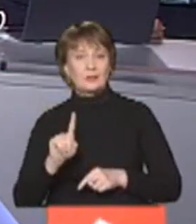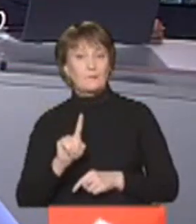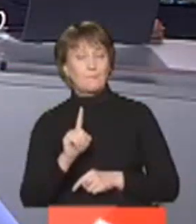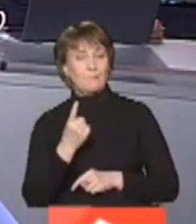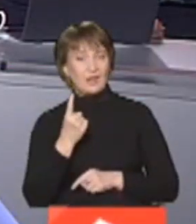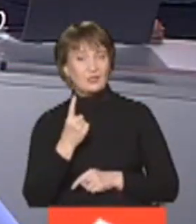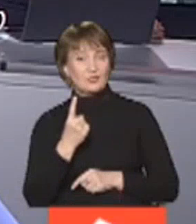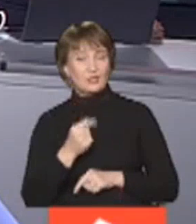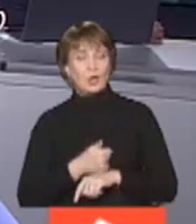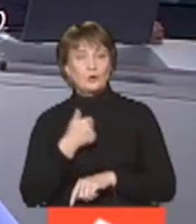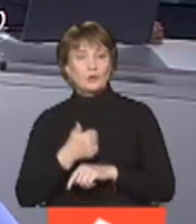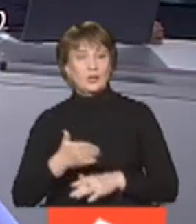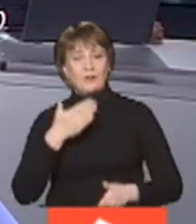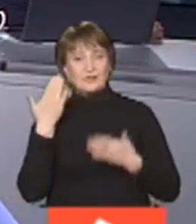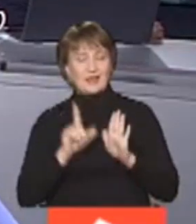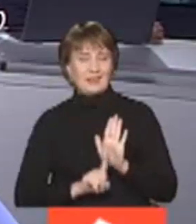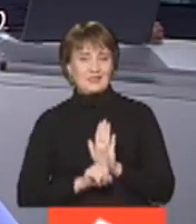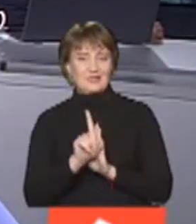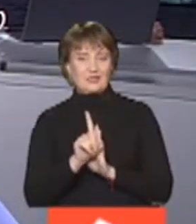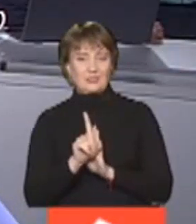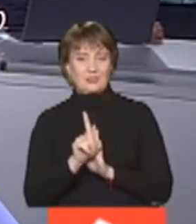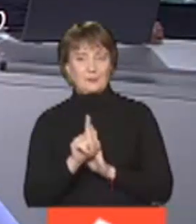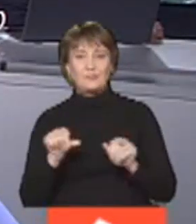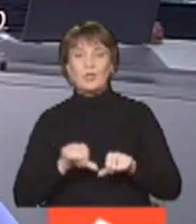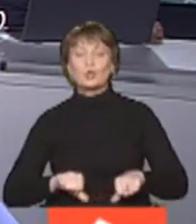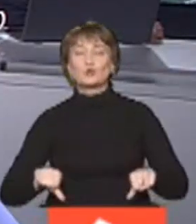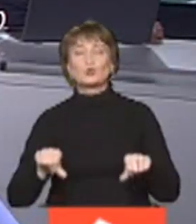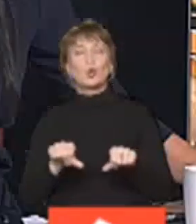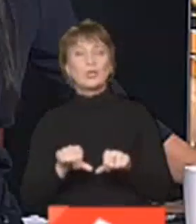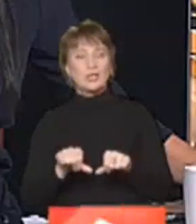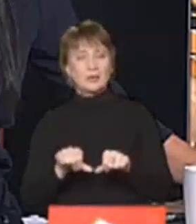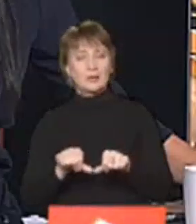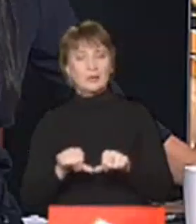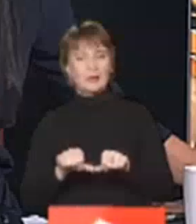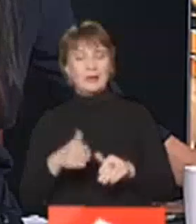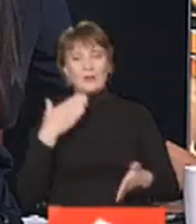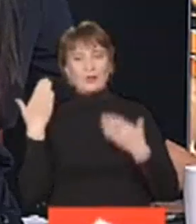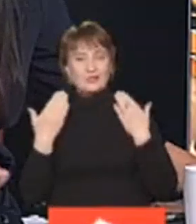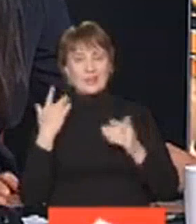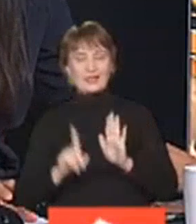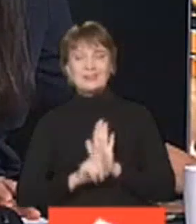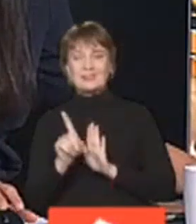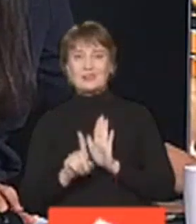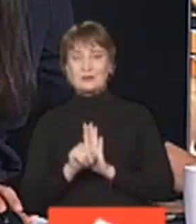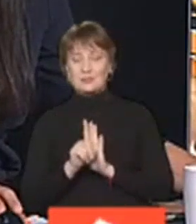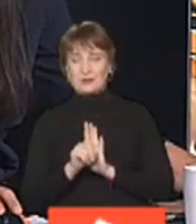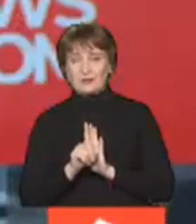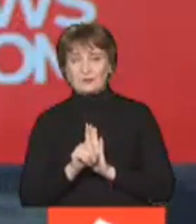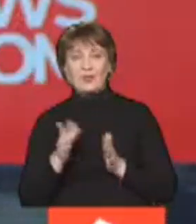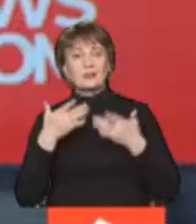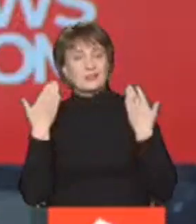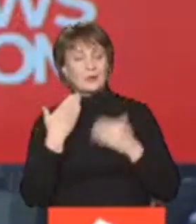нас ці веселі старти, да? Журі веселих стартів. Ну, принаймні, за вашою пропозицією. Да, з легкої твої